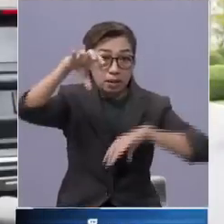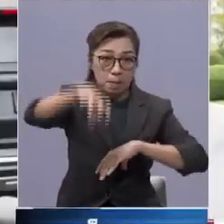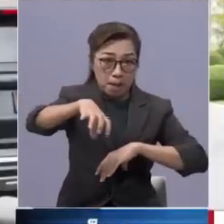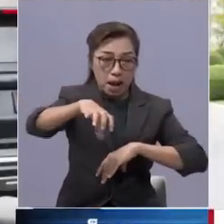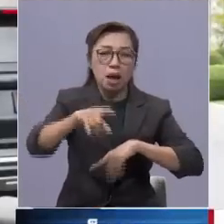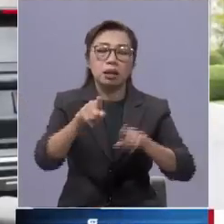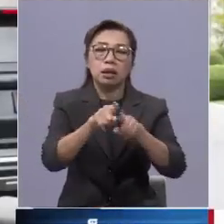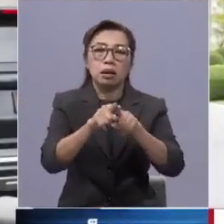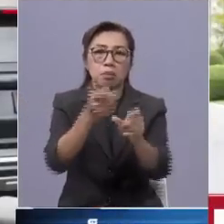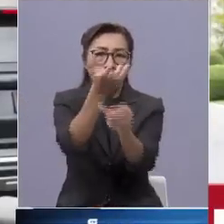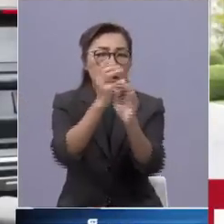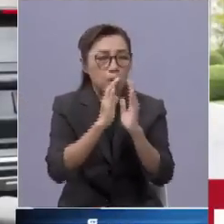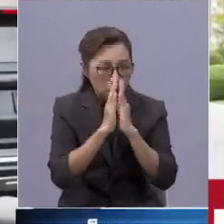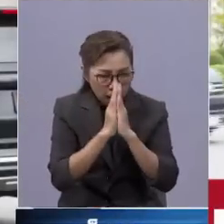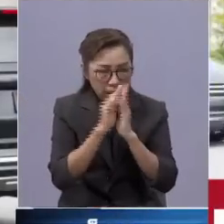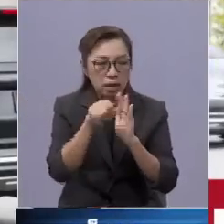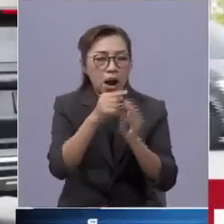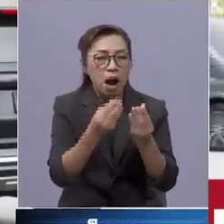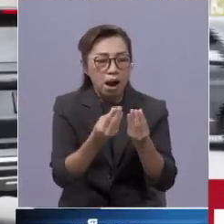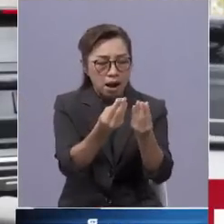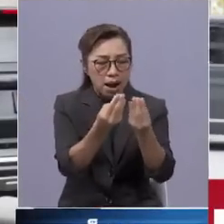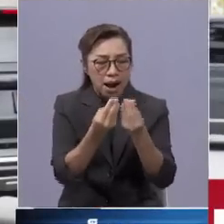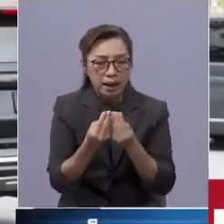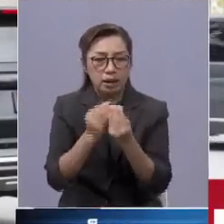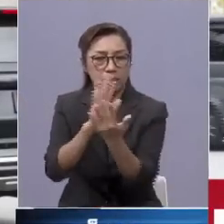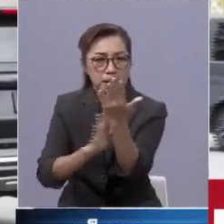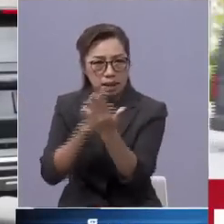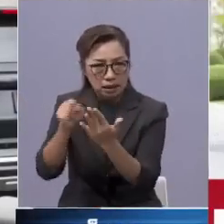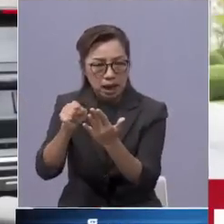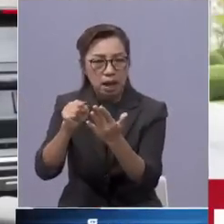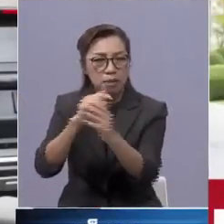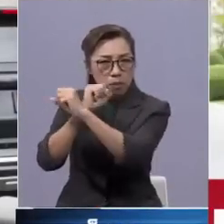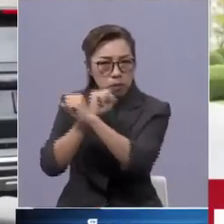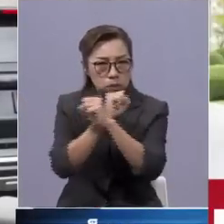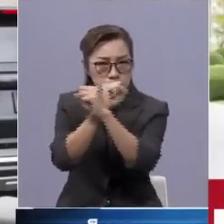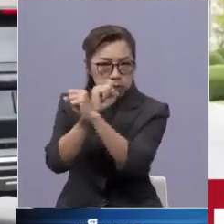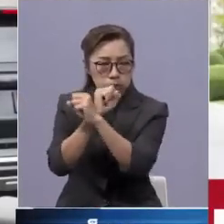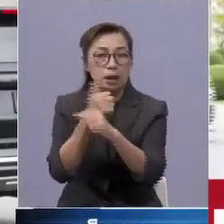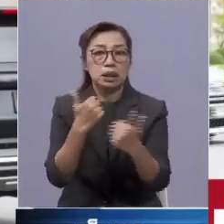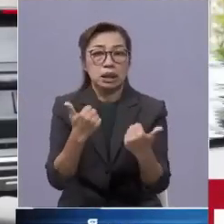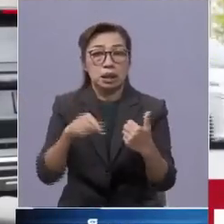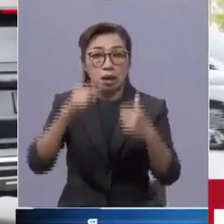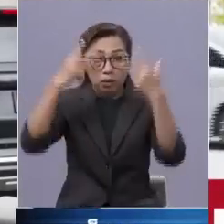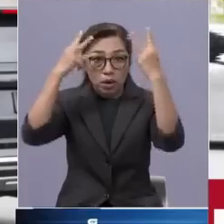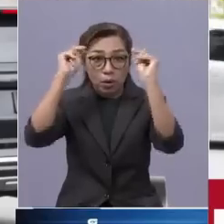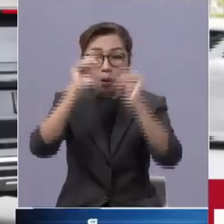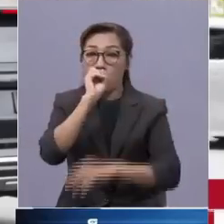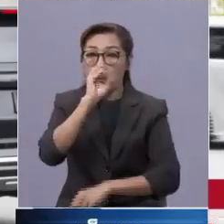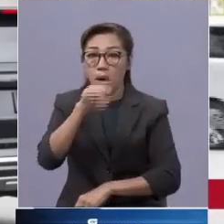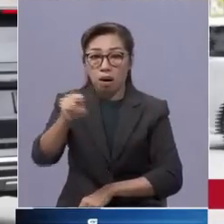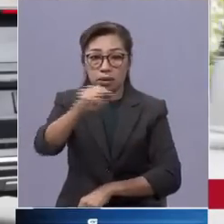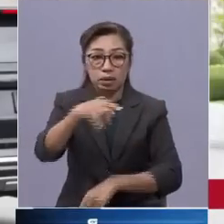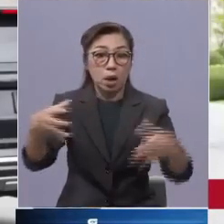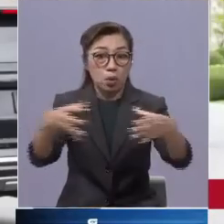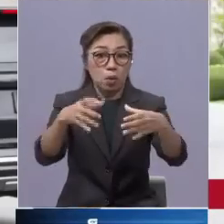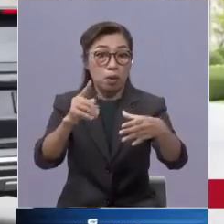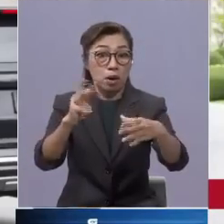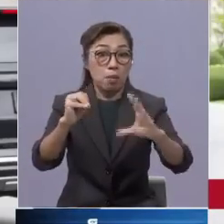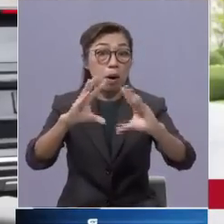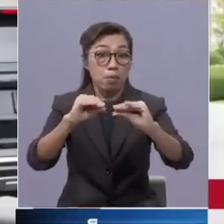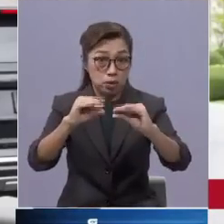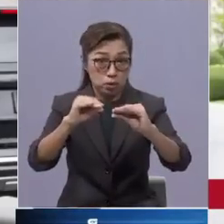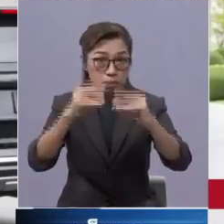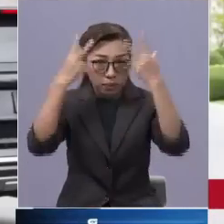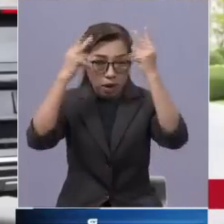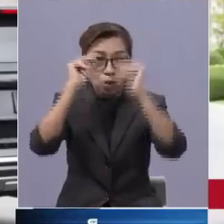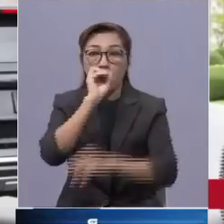ลนะครับโดยขอพรนะครับว่าให้ปกป้องบ้านเมืองพ้นจากภัยต่างๆขณะเดียวกันนายกรัฐมนตรียังได้มีการกำชับในที่ประชุมคณะรัฐมนตรีนัดพิ